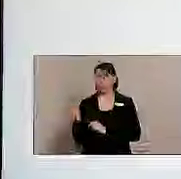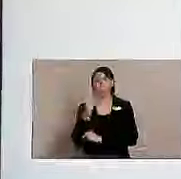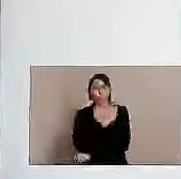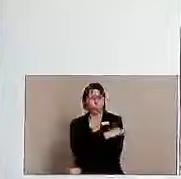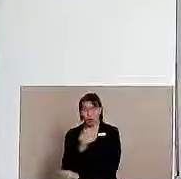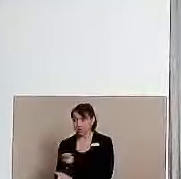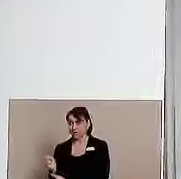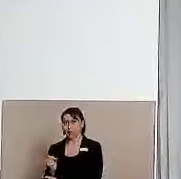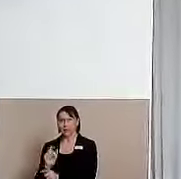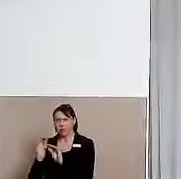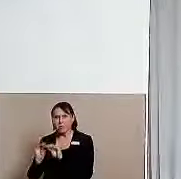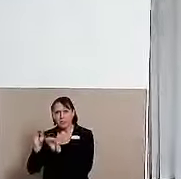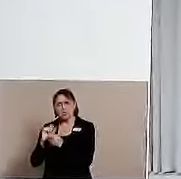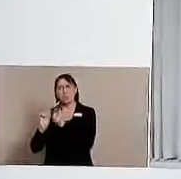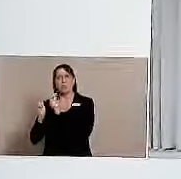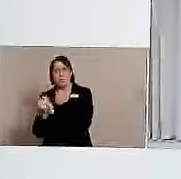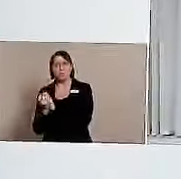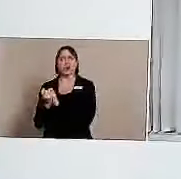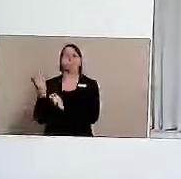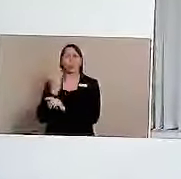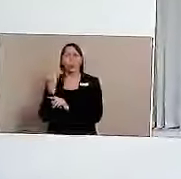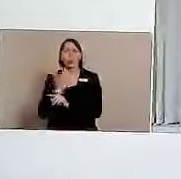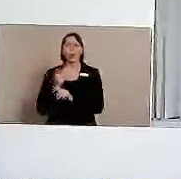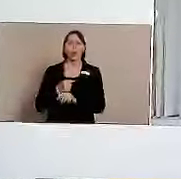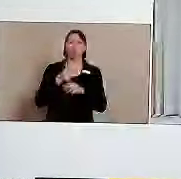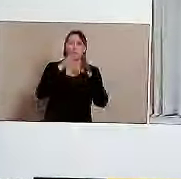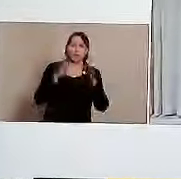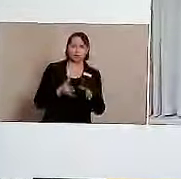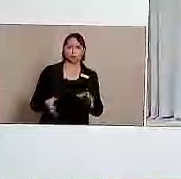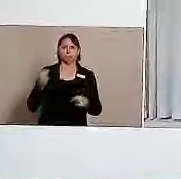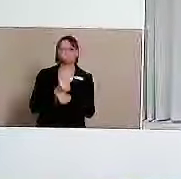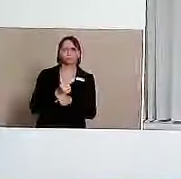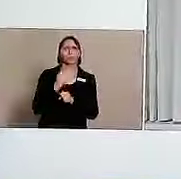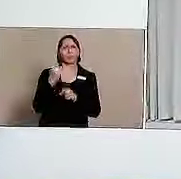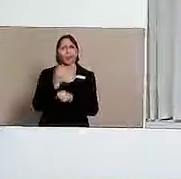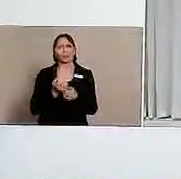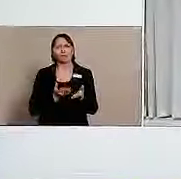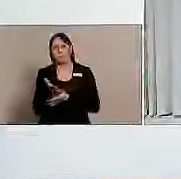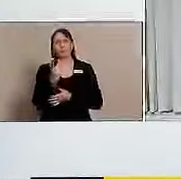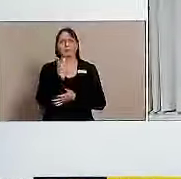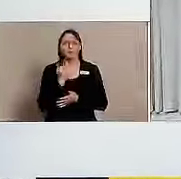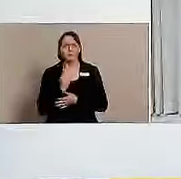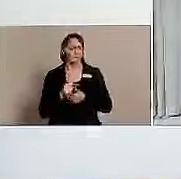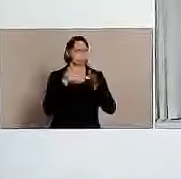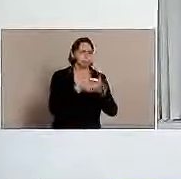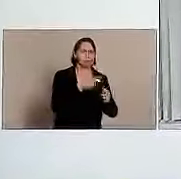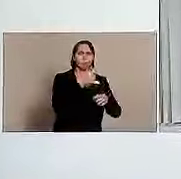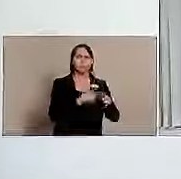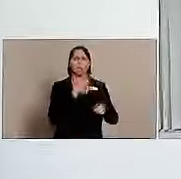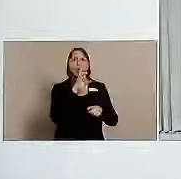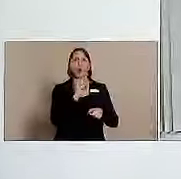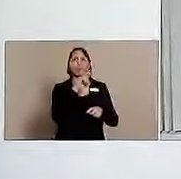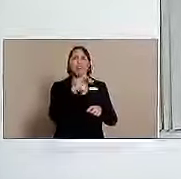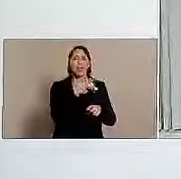omskolet. Vi har sat telte op, så vi kan gennemføre test. Vi har oprettet særlige covid-afdelinger. في كل مرة يتكلم